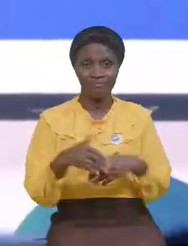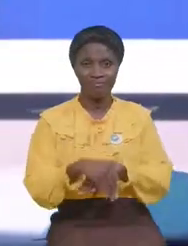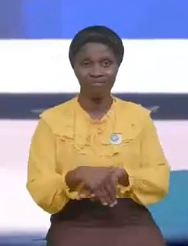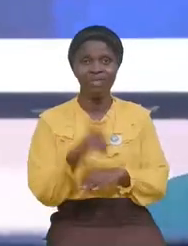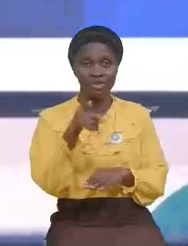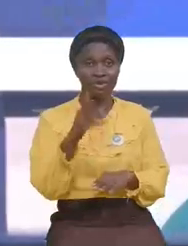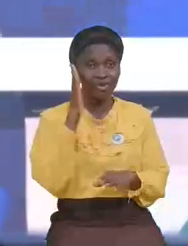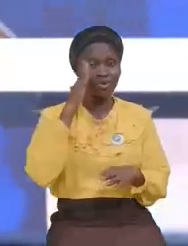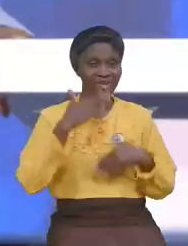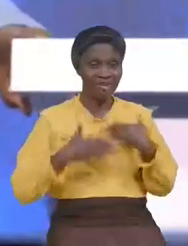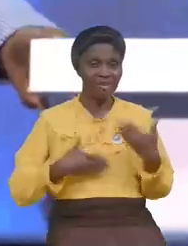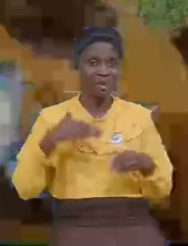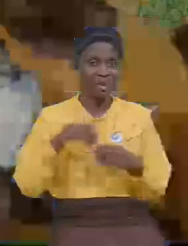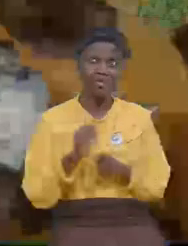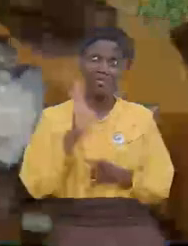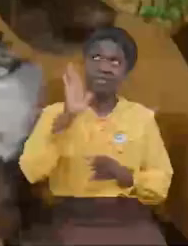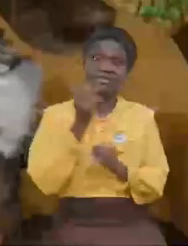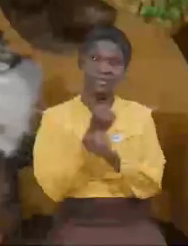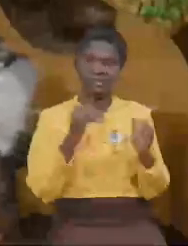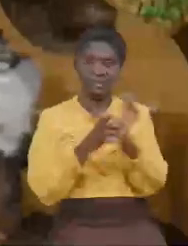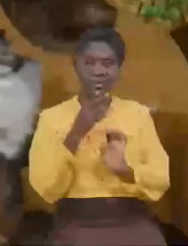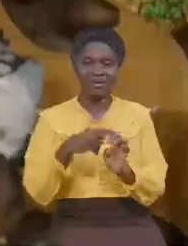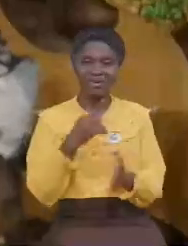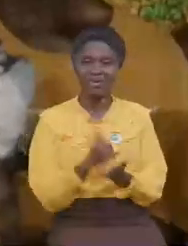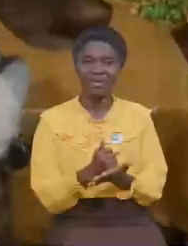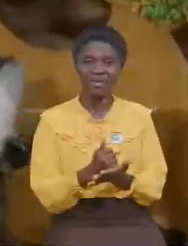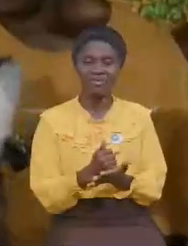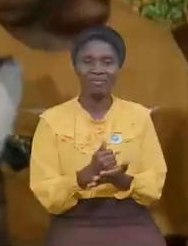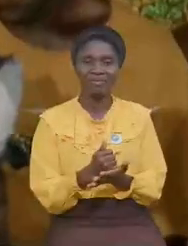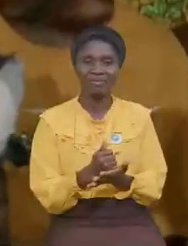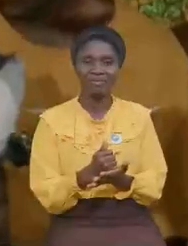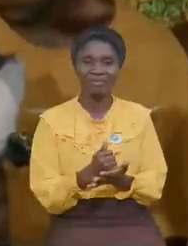Ce soir, vous allez vous réjouir de son salut.